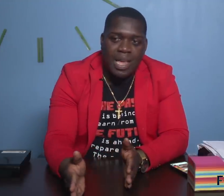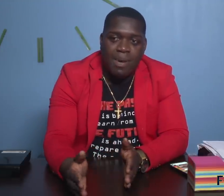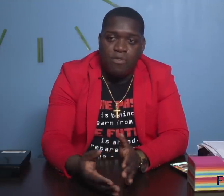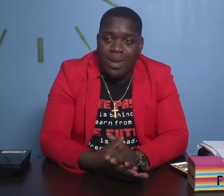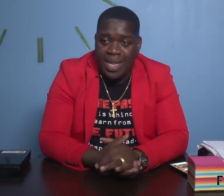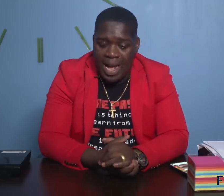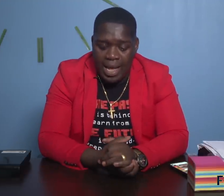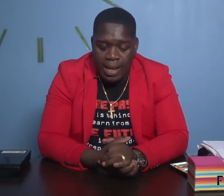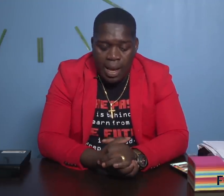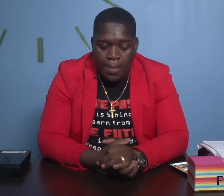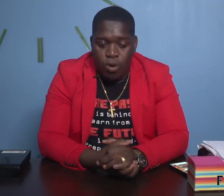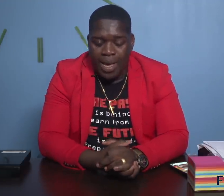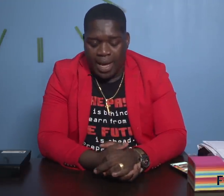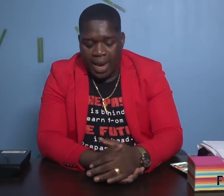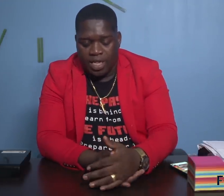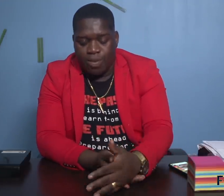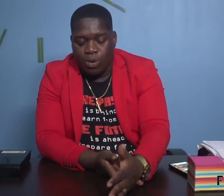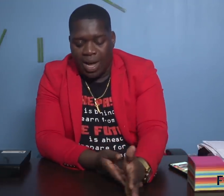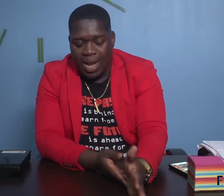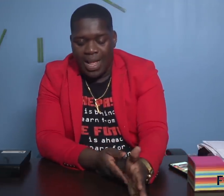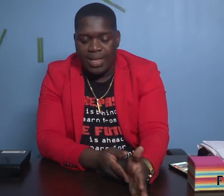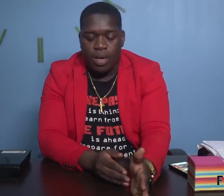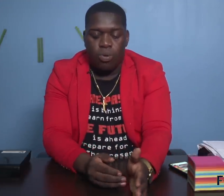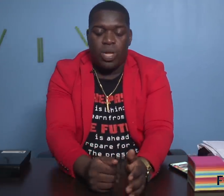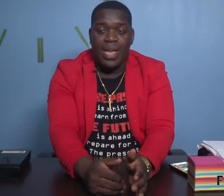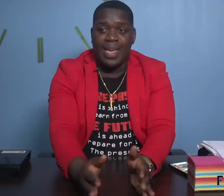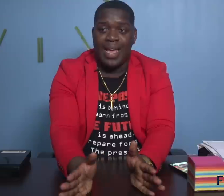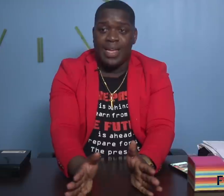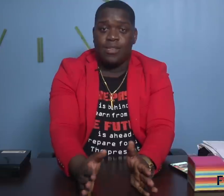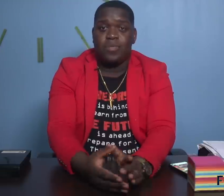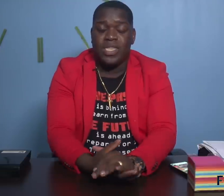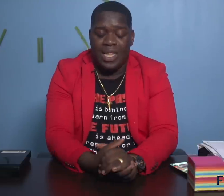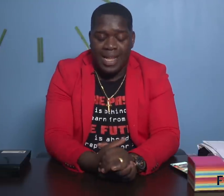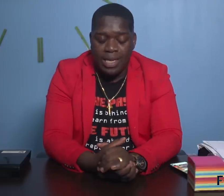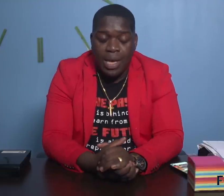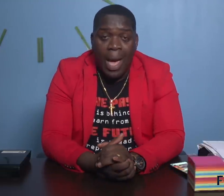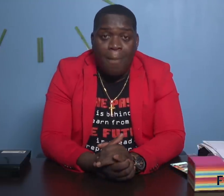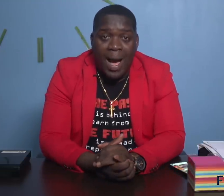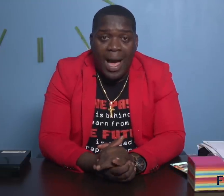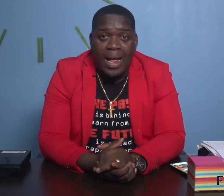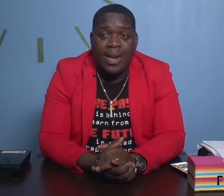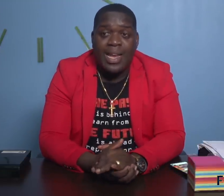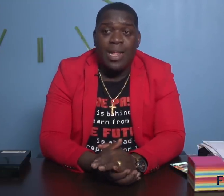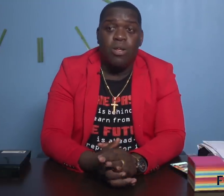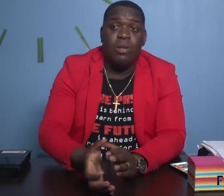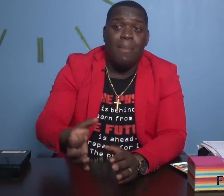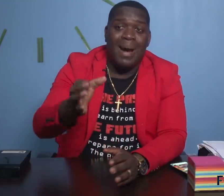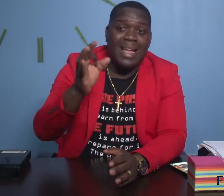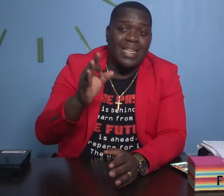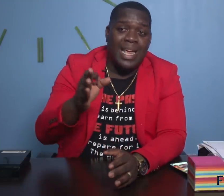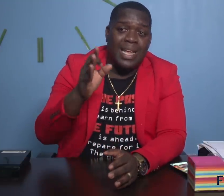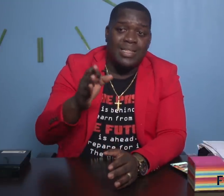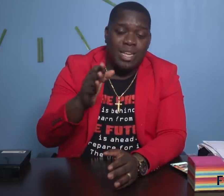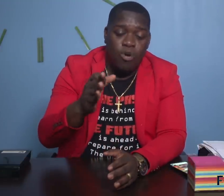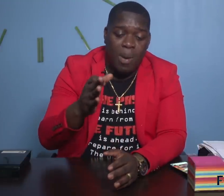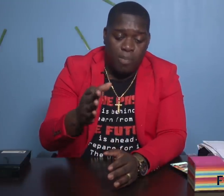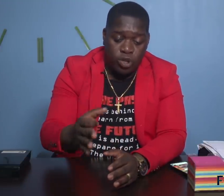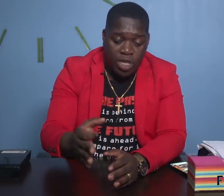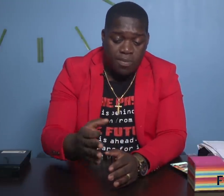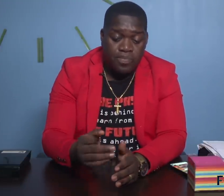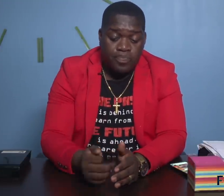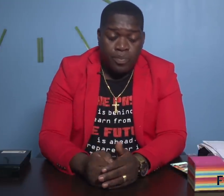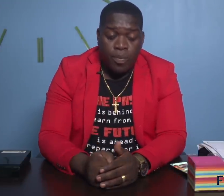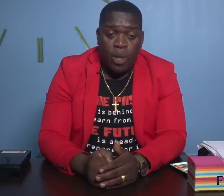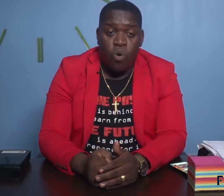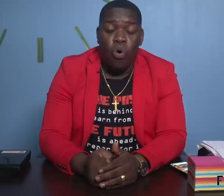als schema voor betaling. POB-kaart is maar een letter, u kinkie heers, visie dat. Maar de maatregelen zou ben